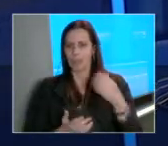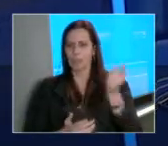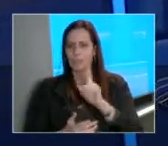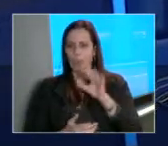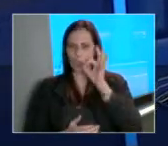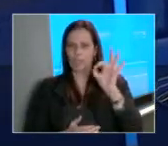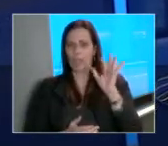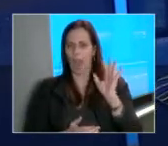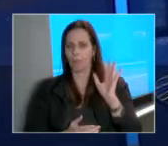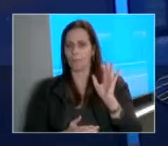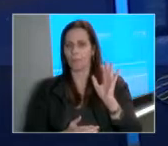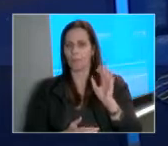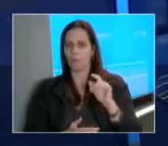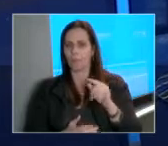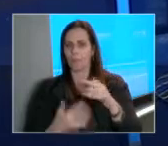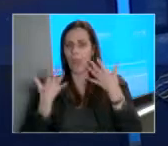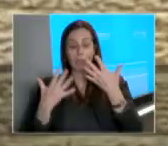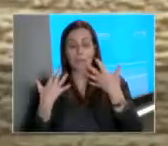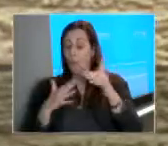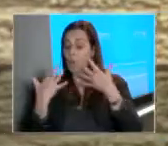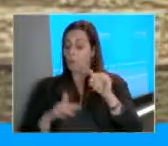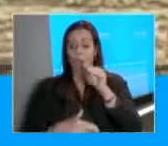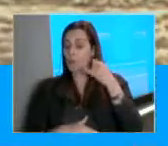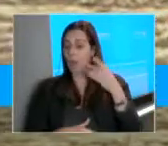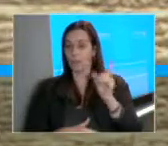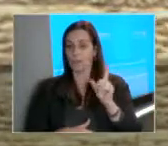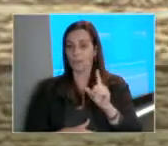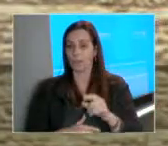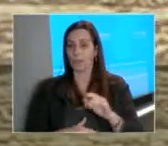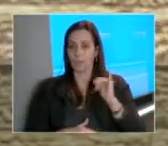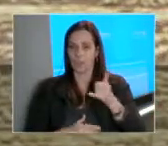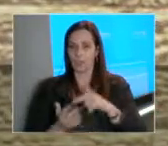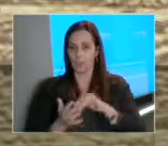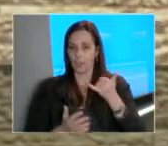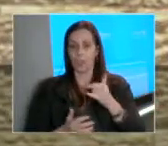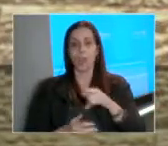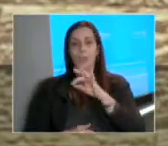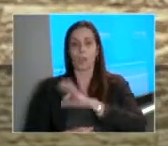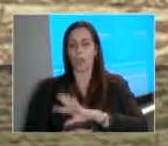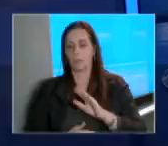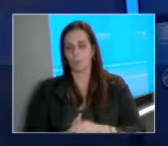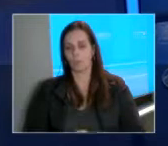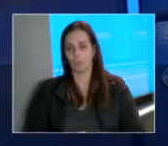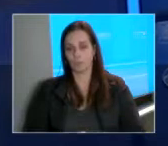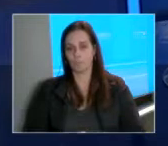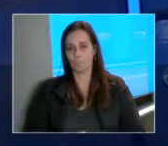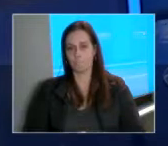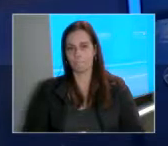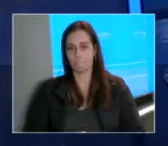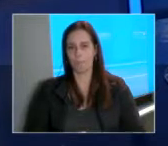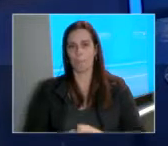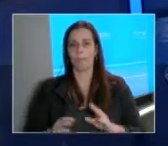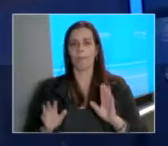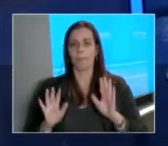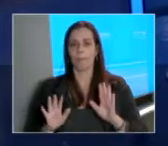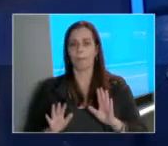סיגרים ושמפניות. אבל לא מדובר פה רק על סיגרים ושמפניות. לא, זה כן, זה לא. ברשותך, לא, לא, רגע. אי אפשר לנהל פה